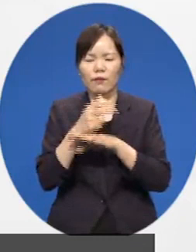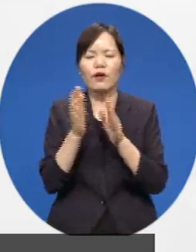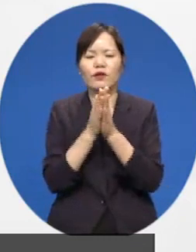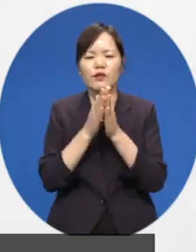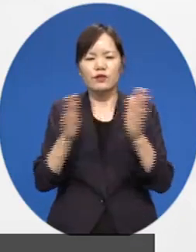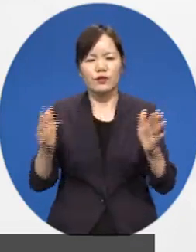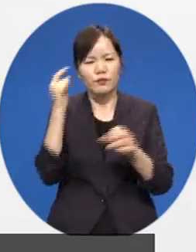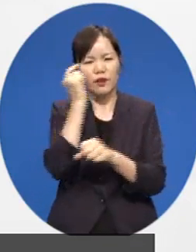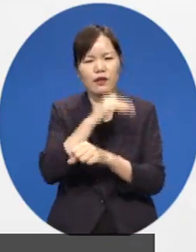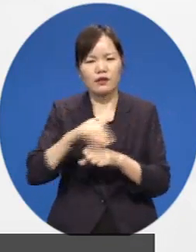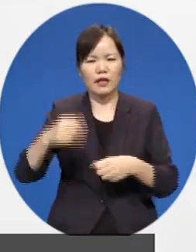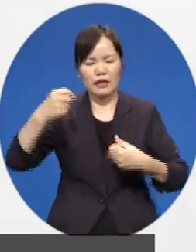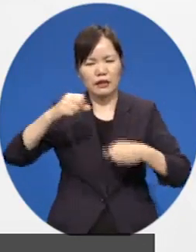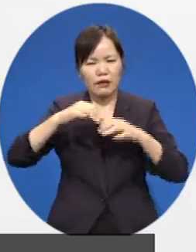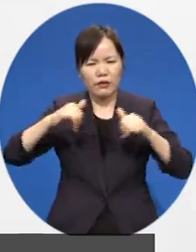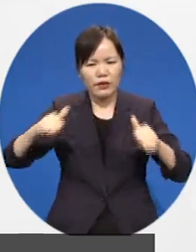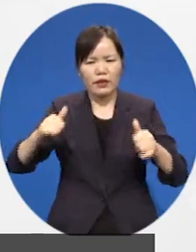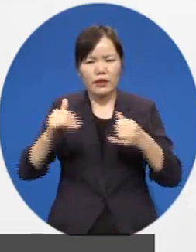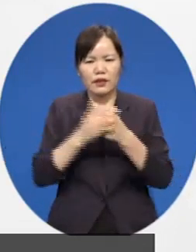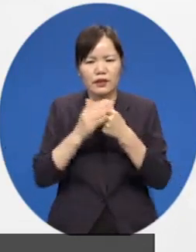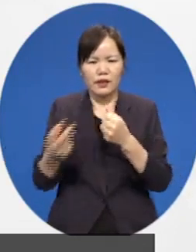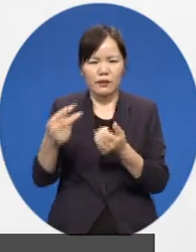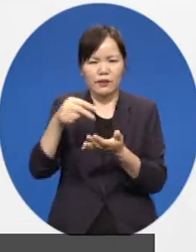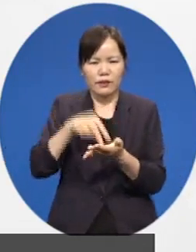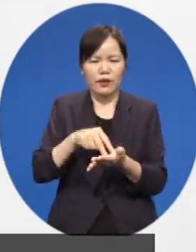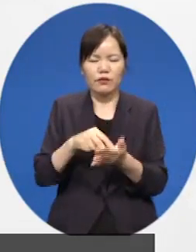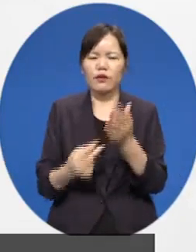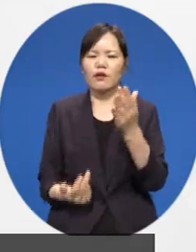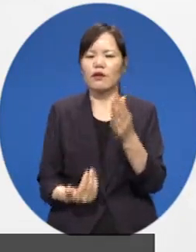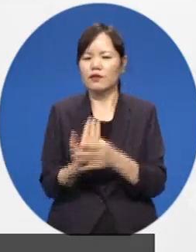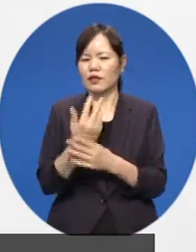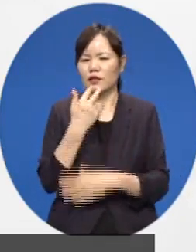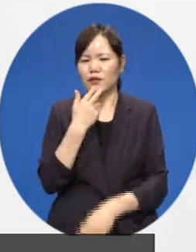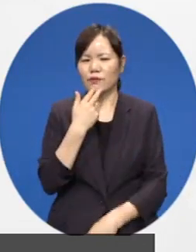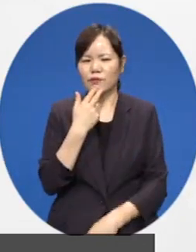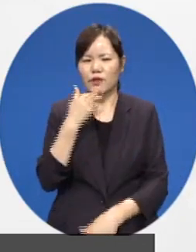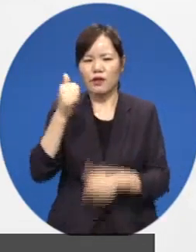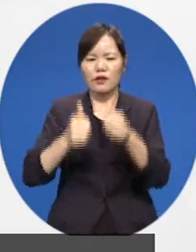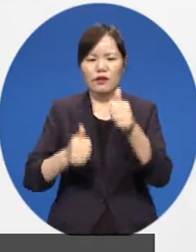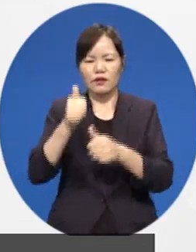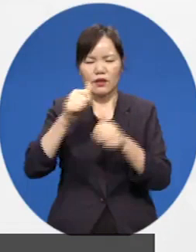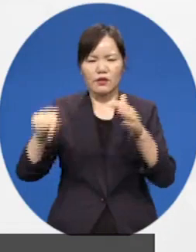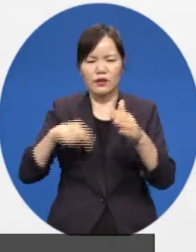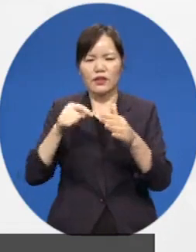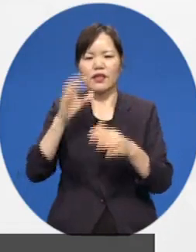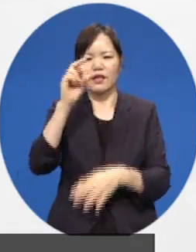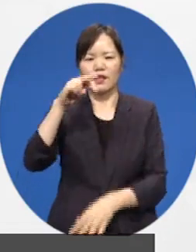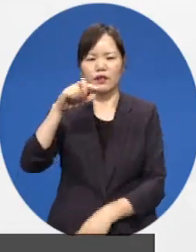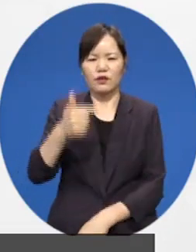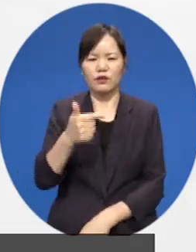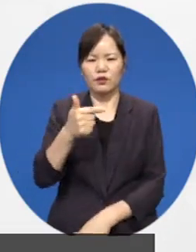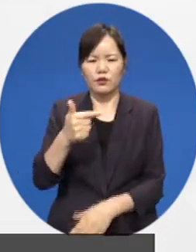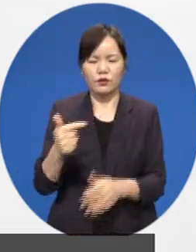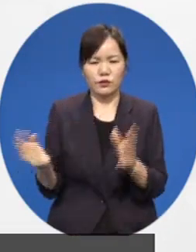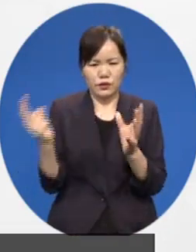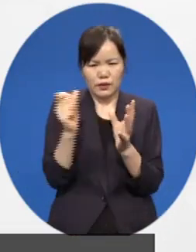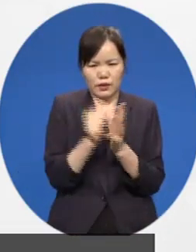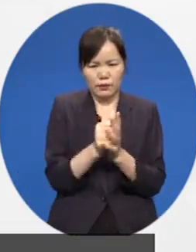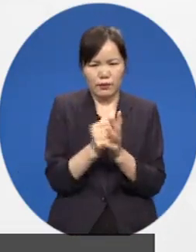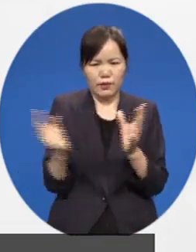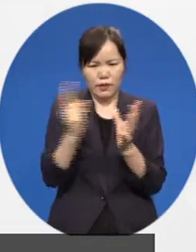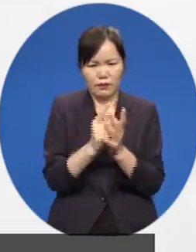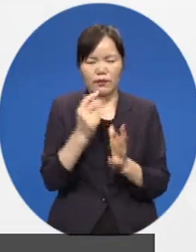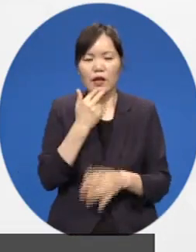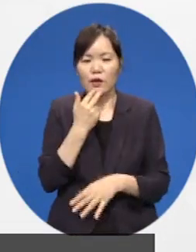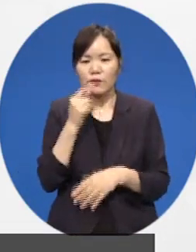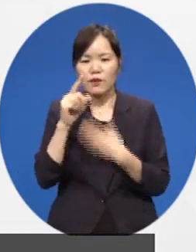건데 연예인이라고 해서 세우는 일 발생하지 않을 거다. 그리고 경선에 윤석열 들어오지 않는다면 입당하지